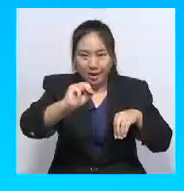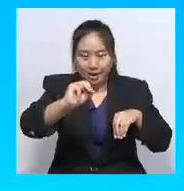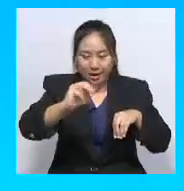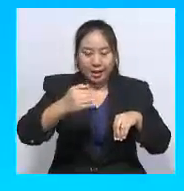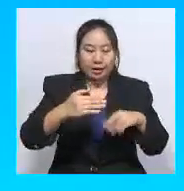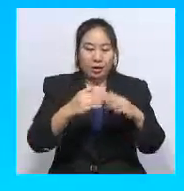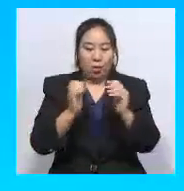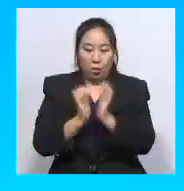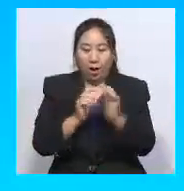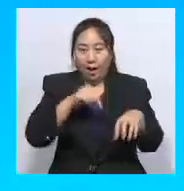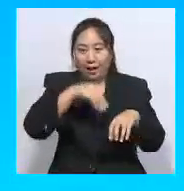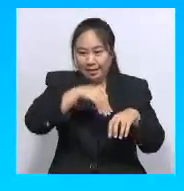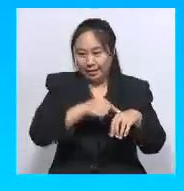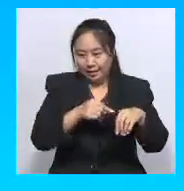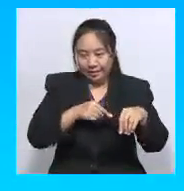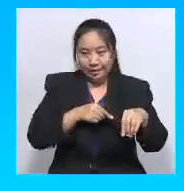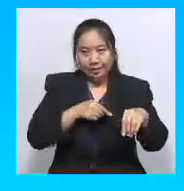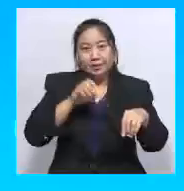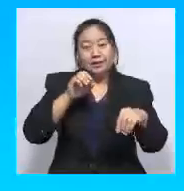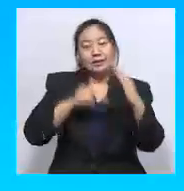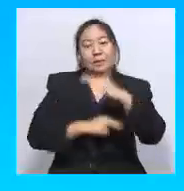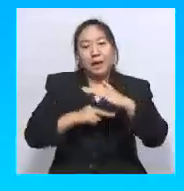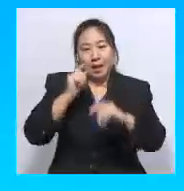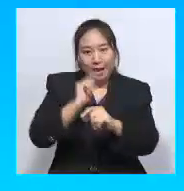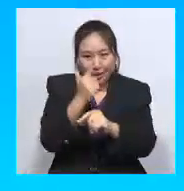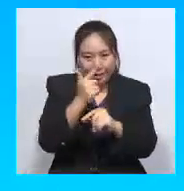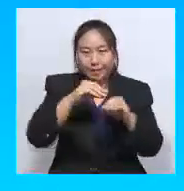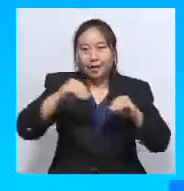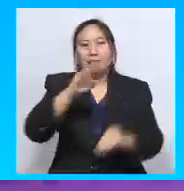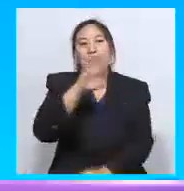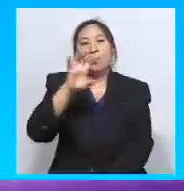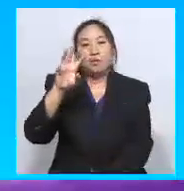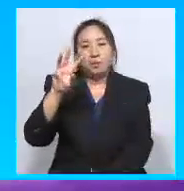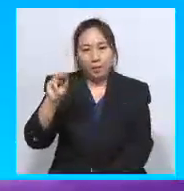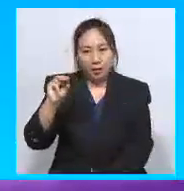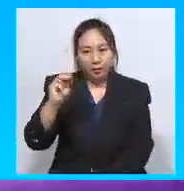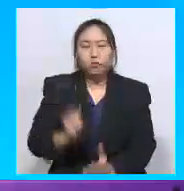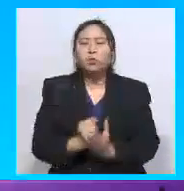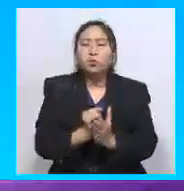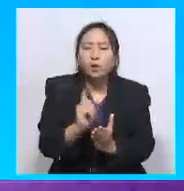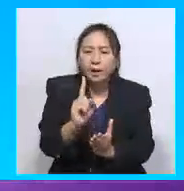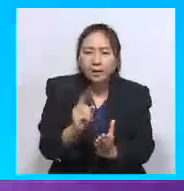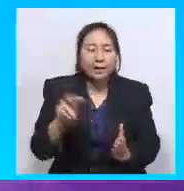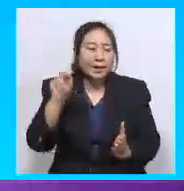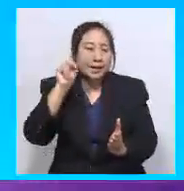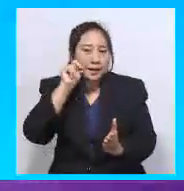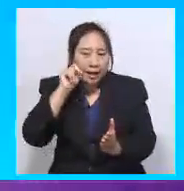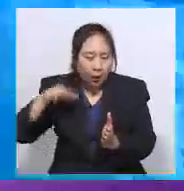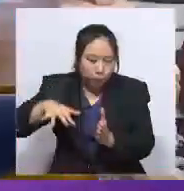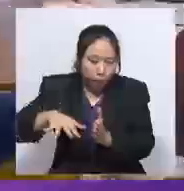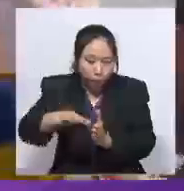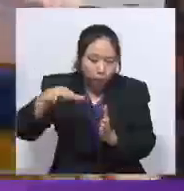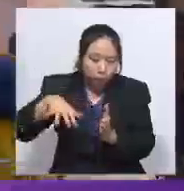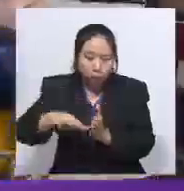แต่คลองวัดหลักสี่ถึงสะพานเหล็กหลังศูนย์ลูกเรือเป็นระยะทาง400เมตรก็เพื่อที่จะเพิ่มศักยภาพการระบ